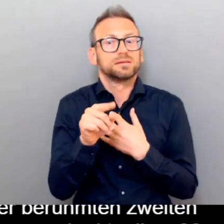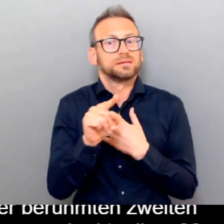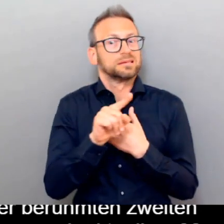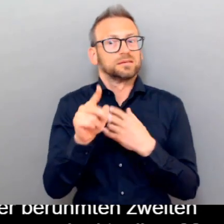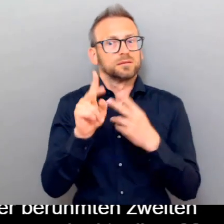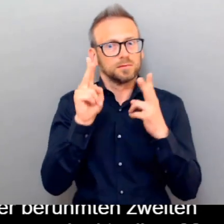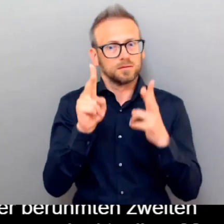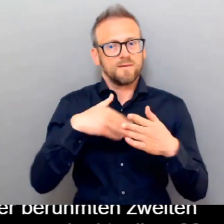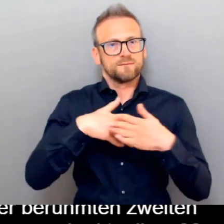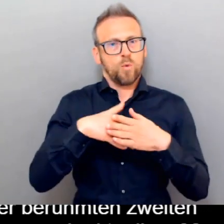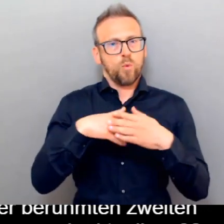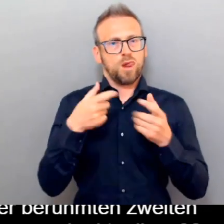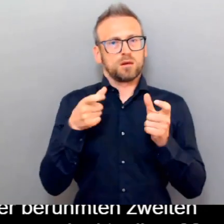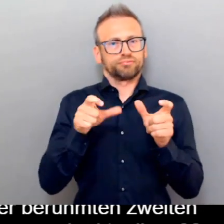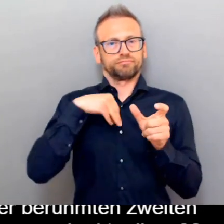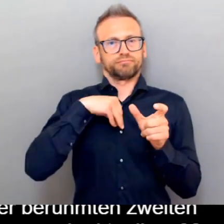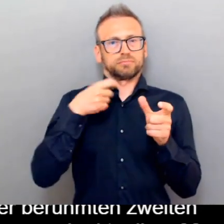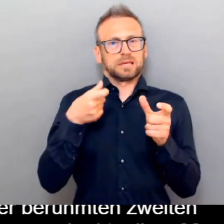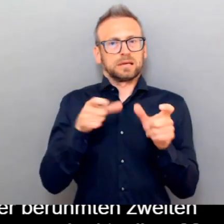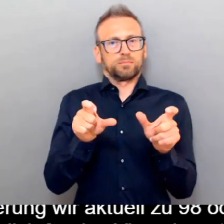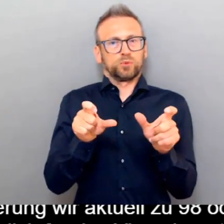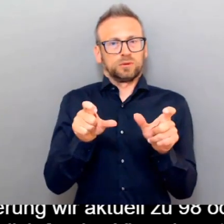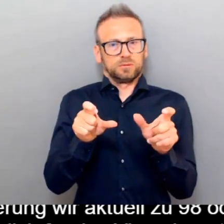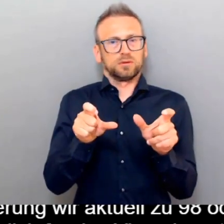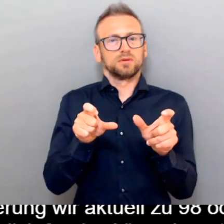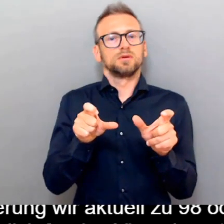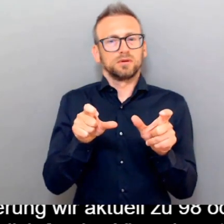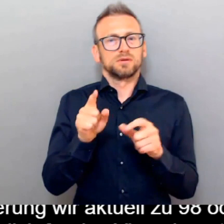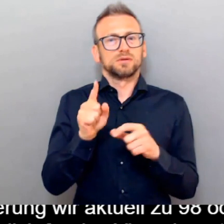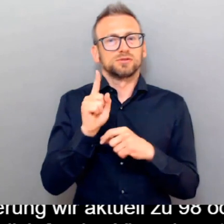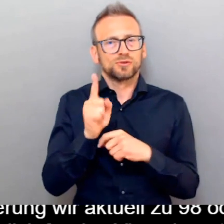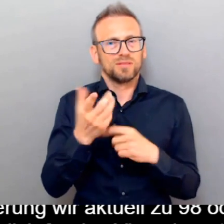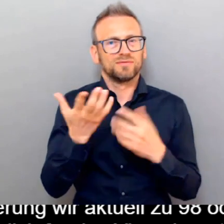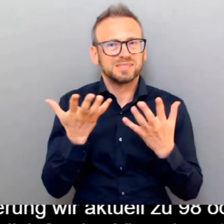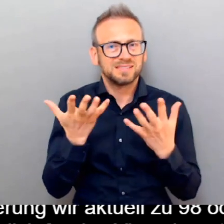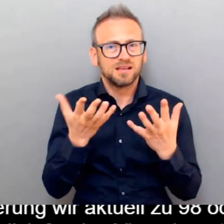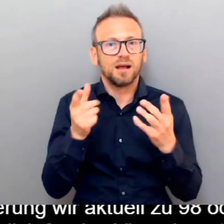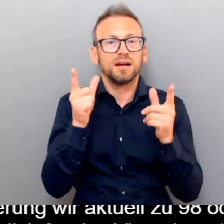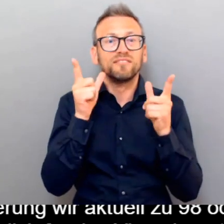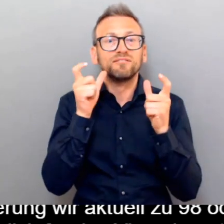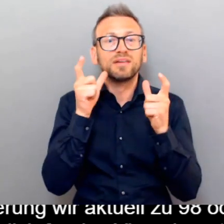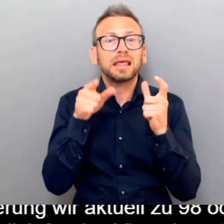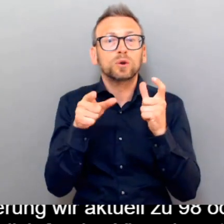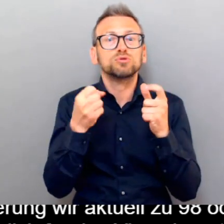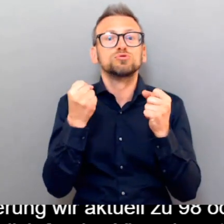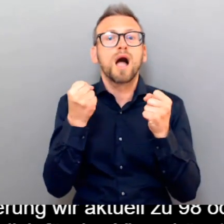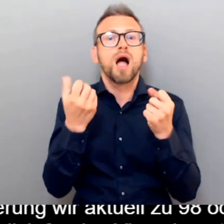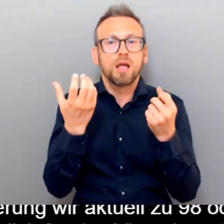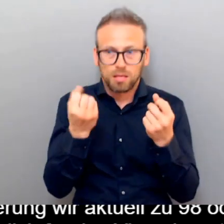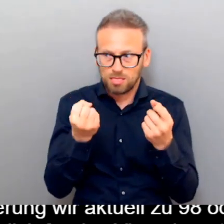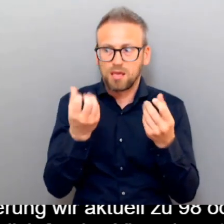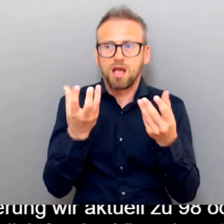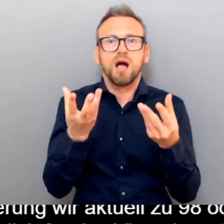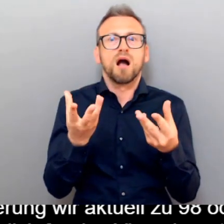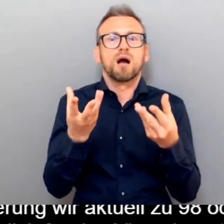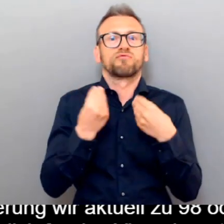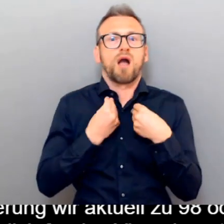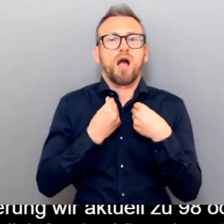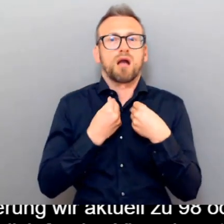wir zur Normalität, aber eben zur Normalität mit Corona zurückkehren. Deshalb ist